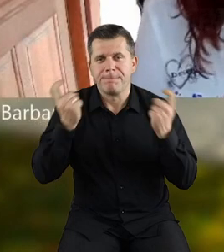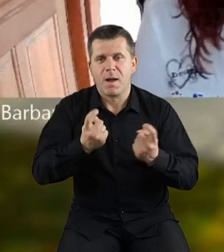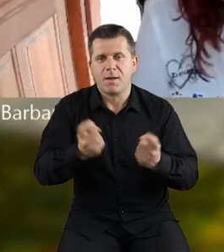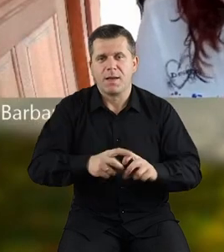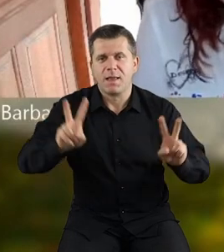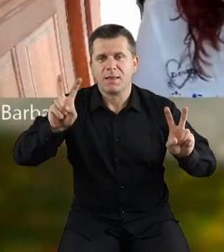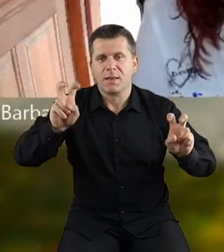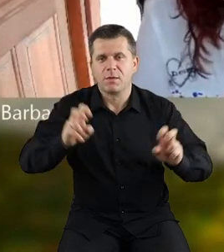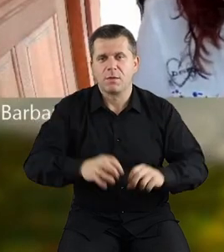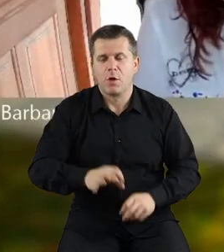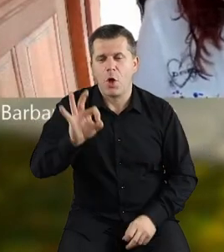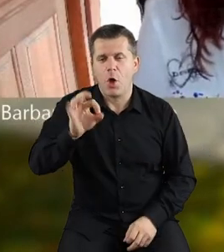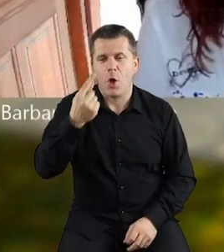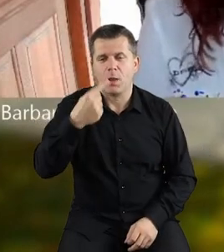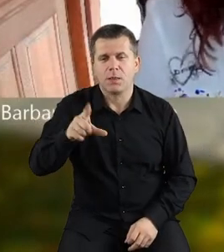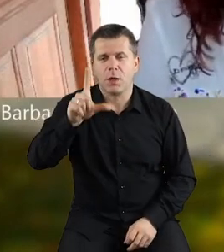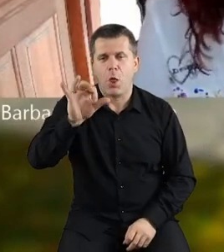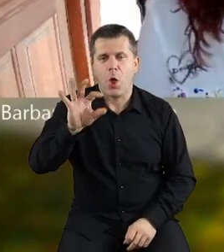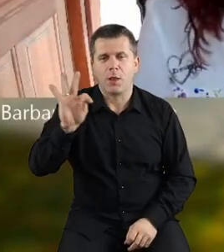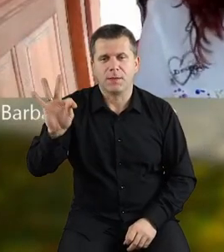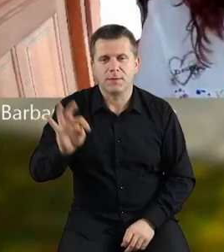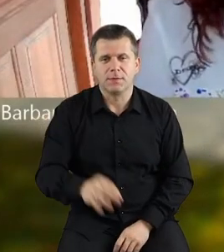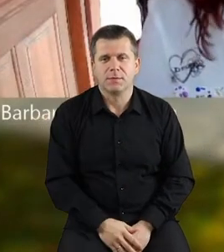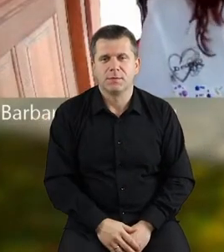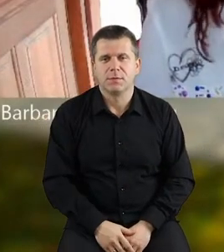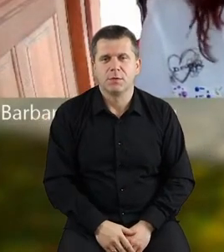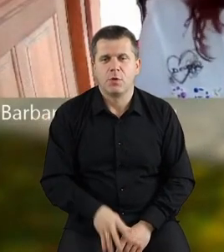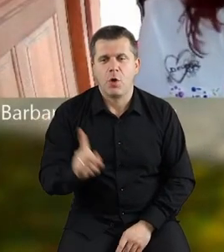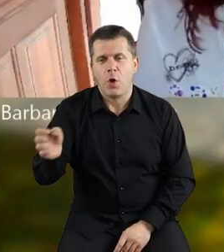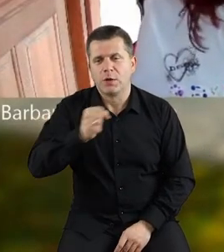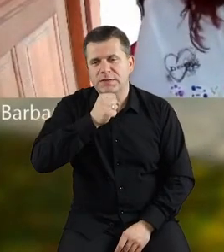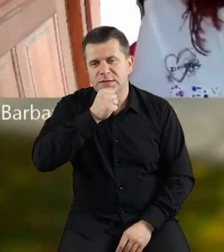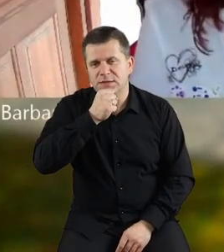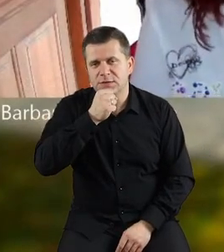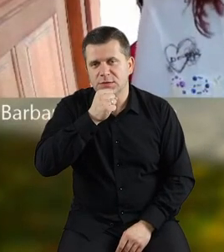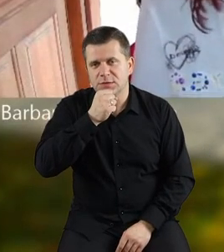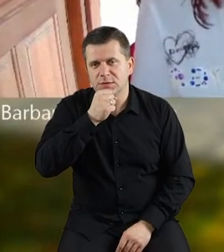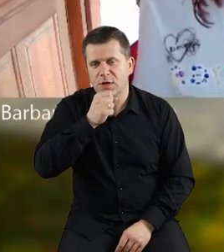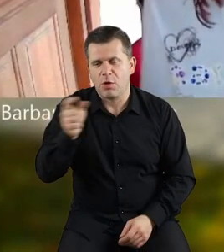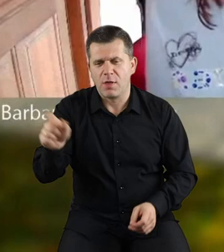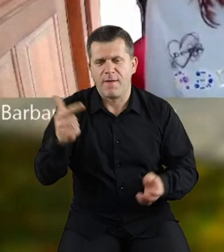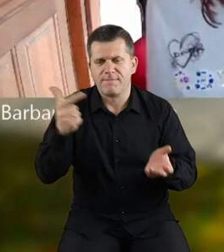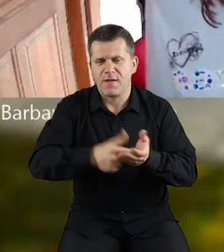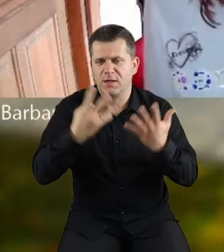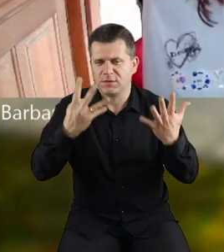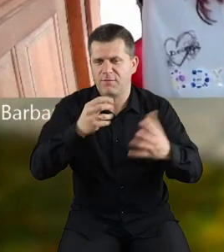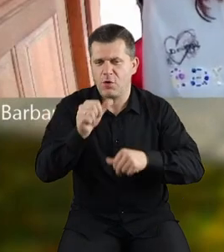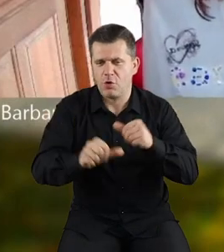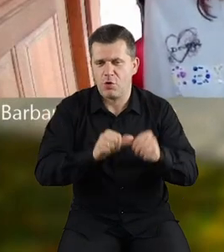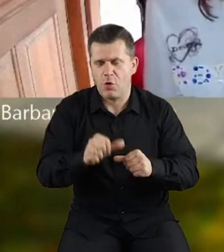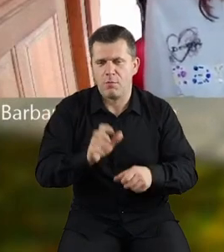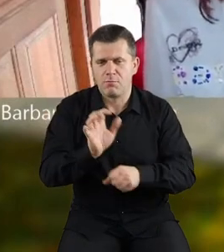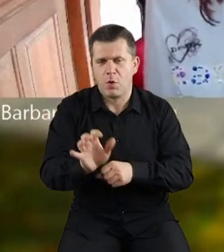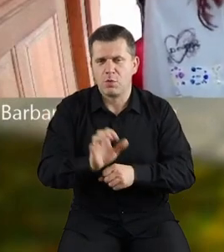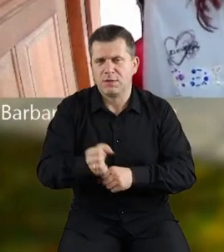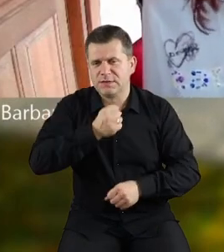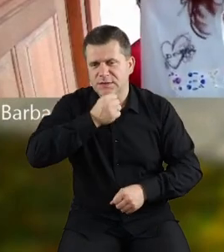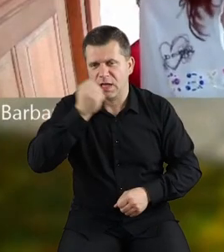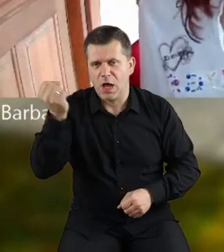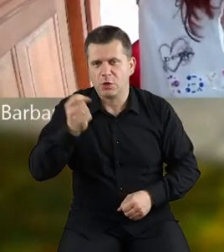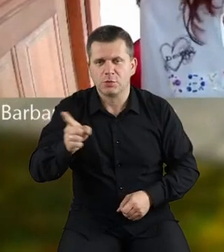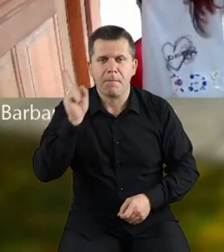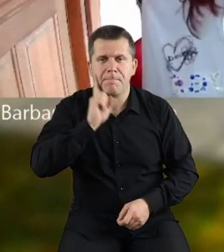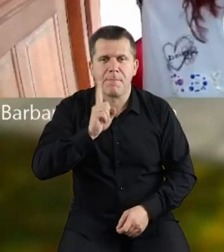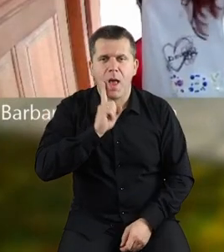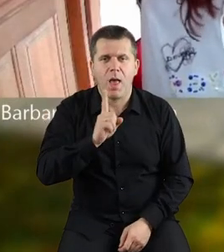jedną bajkę pod tytułem Odlot. O starszym, ona jest z 2009 roku, już trochę ma.